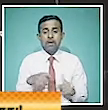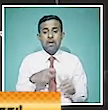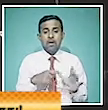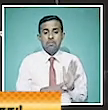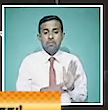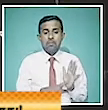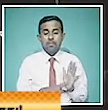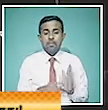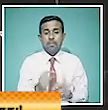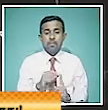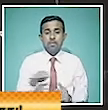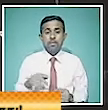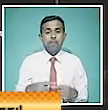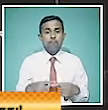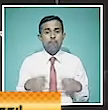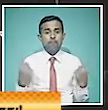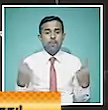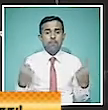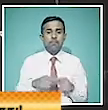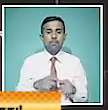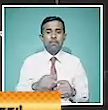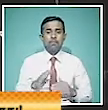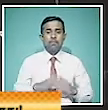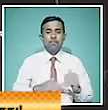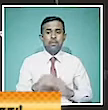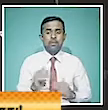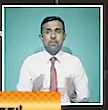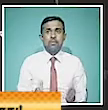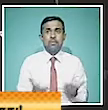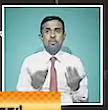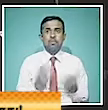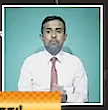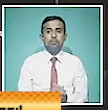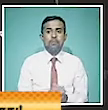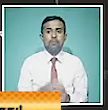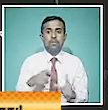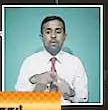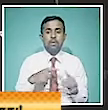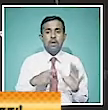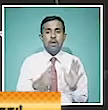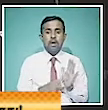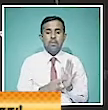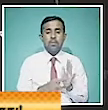இன்று நேற்றல்ல. கல்முனை சாய்ந்தமருதுக்கு பிரதேச சபை உருவானது